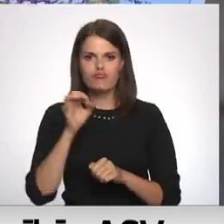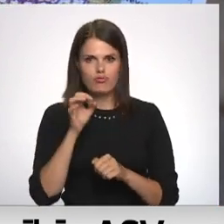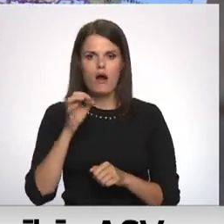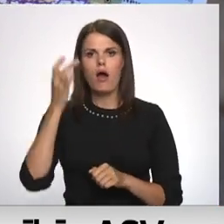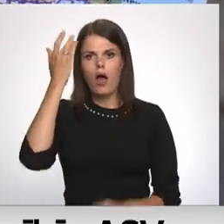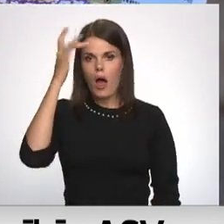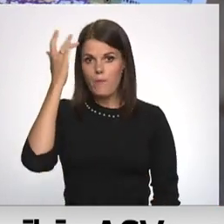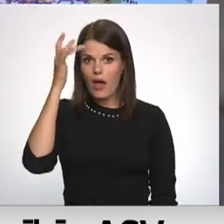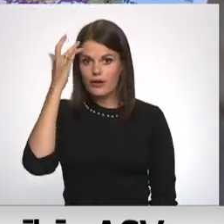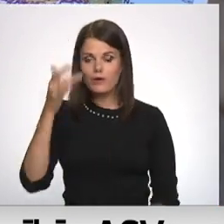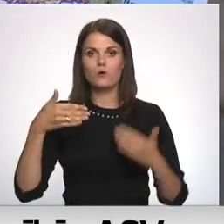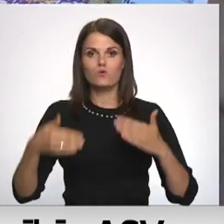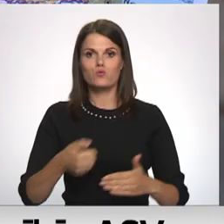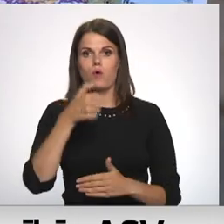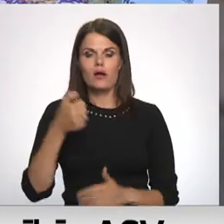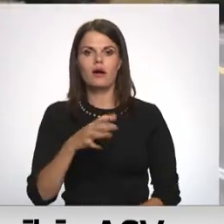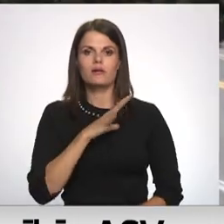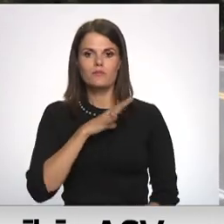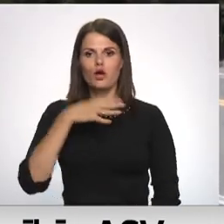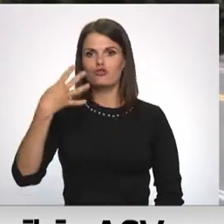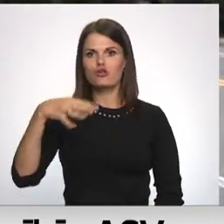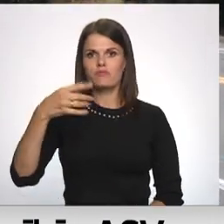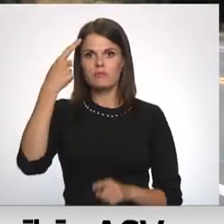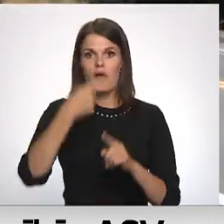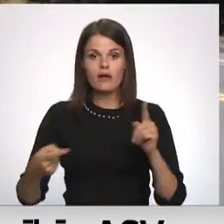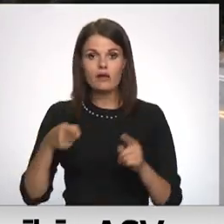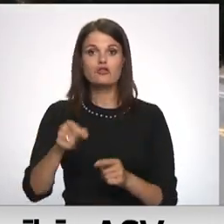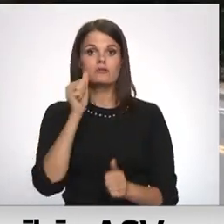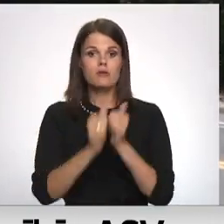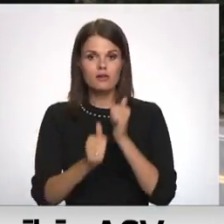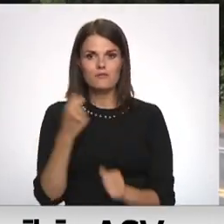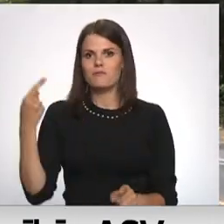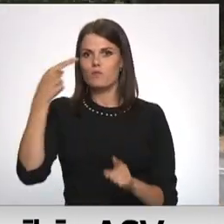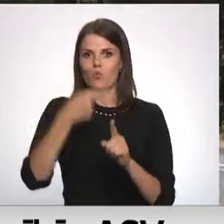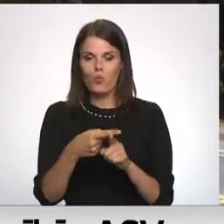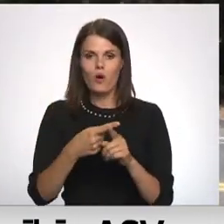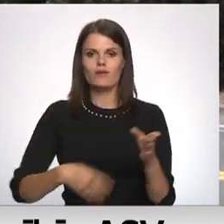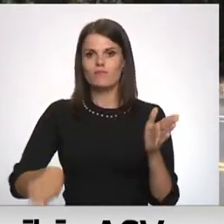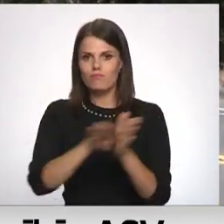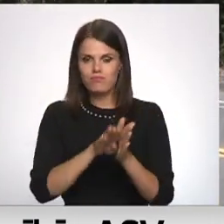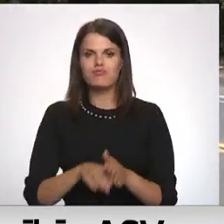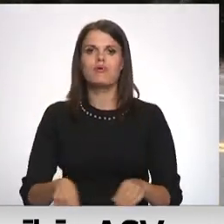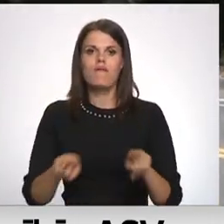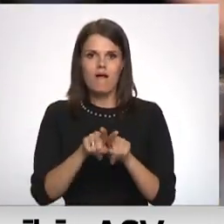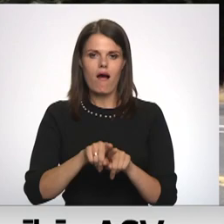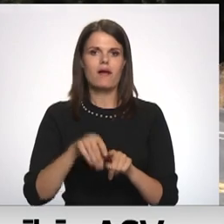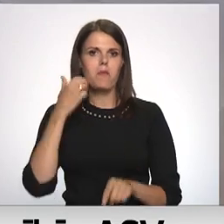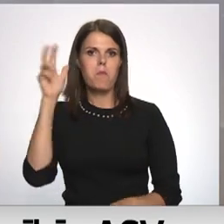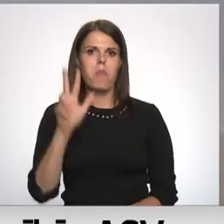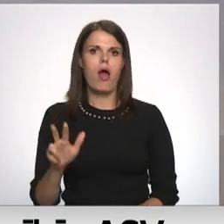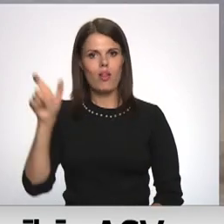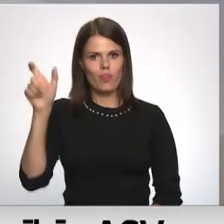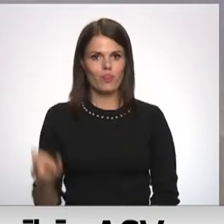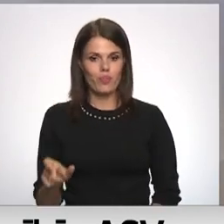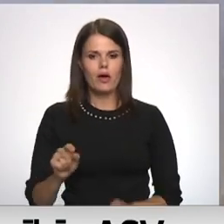Across America. Šogad bija 40. Reize, kad tās notika, un pirmā reize, kad uz starta līnijas bija kāds no Baltijas.